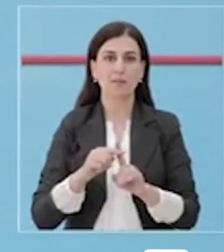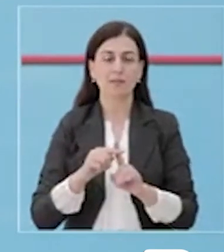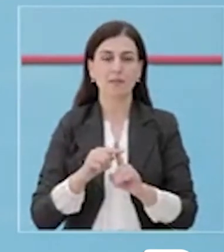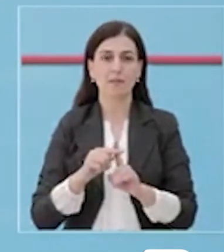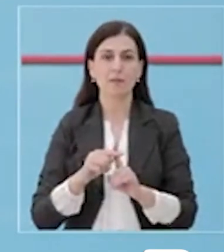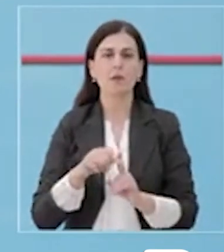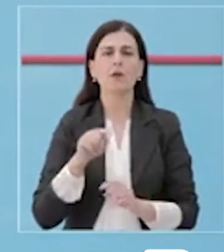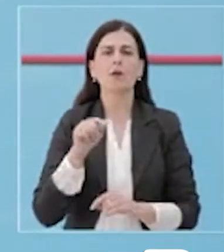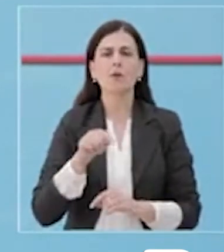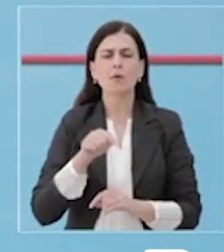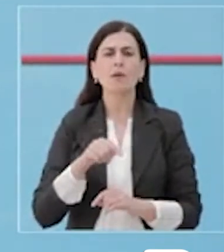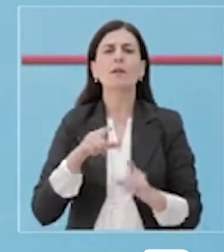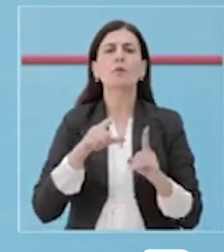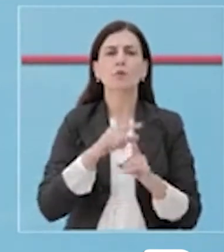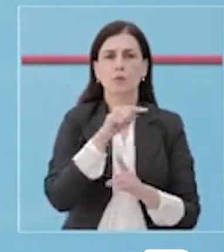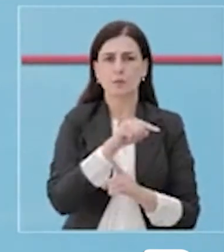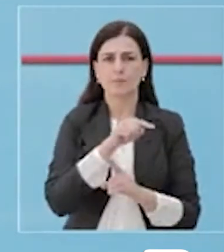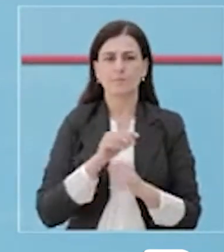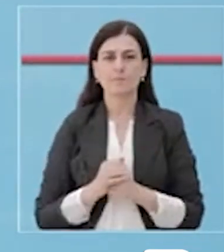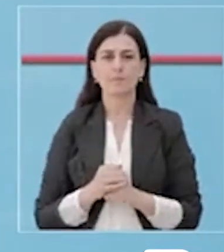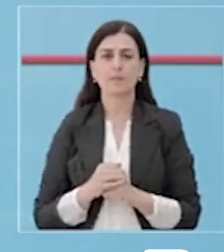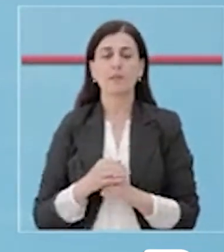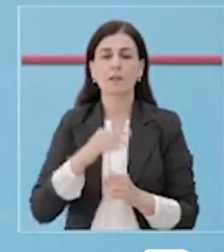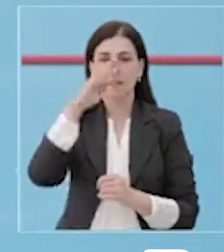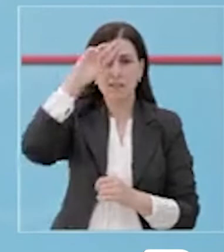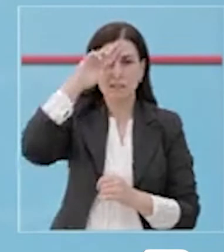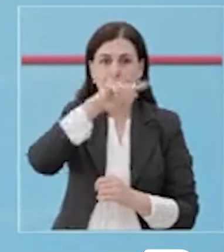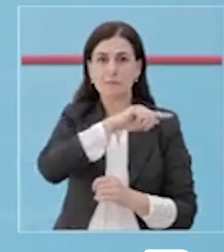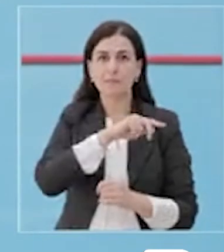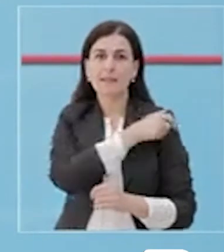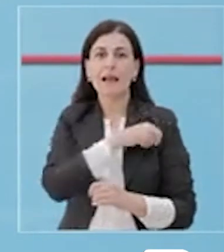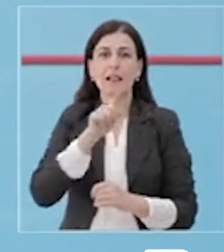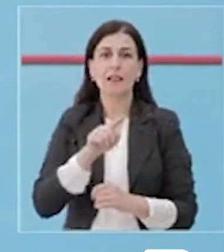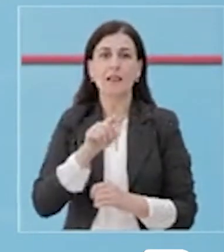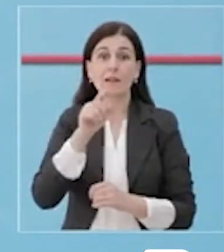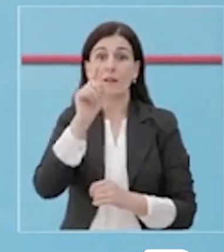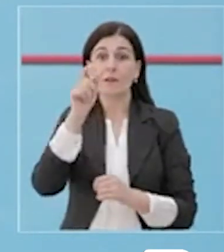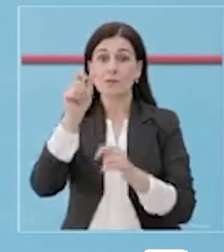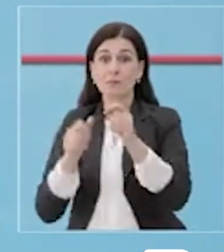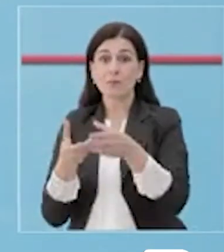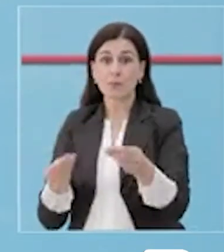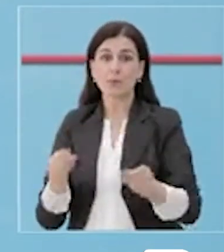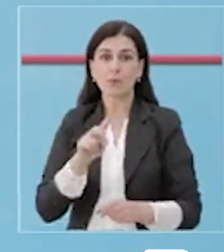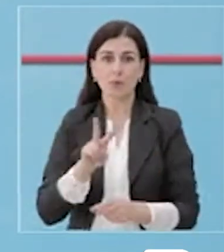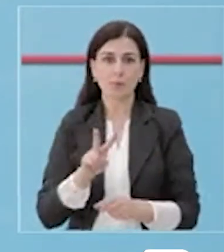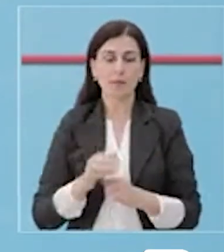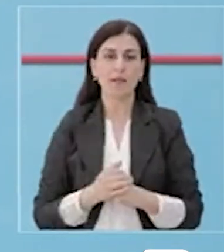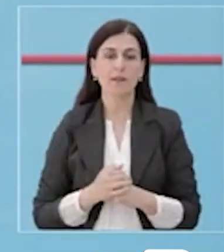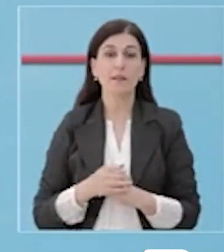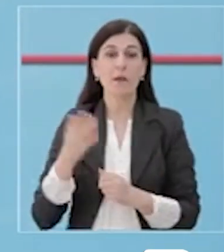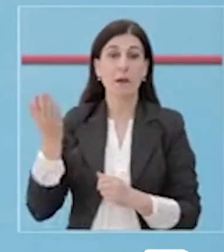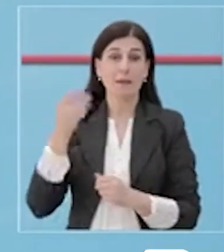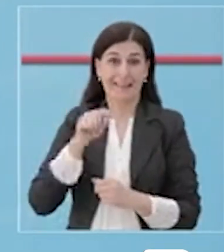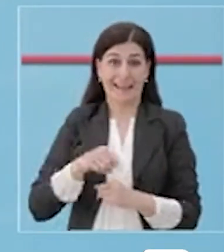raste. Janë përkatësisht për qarkun e Durrësit. Të shëruar janë 12 qytetarë. Rastet e reja janë kontakte